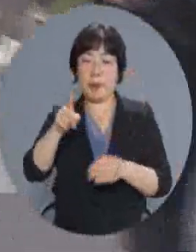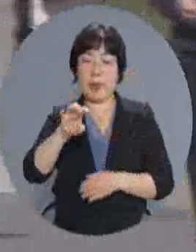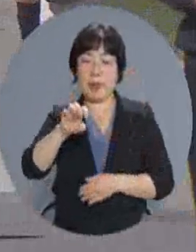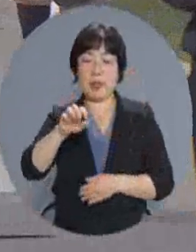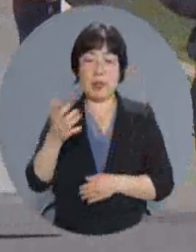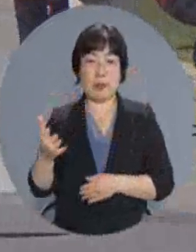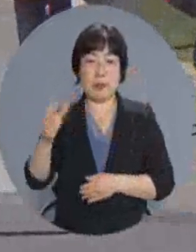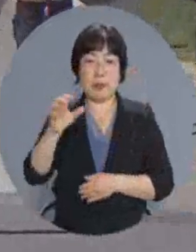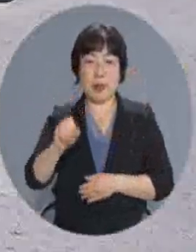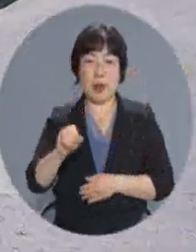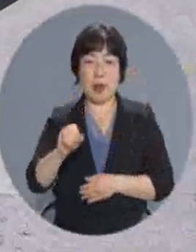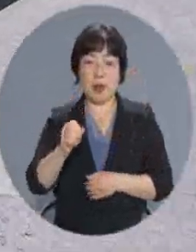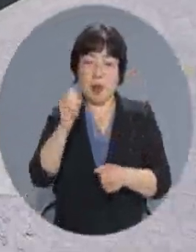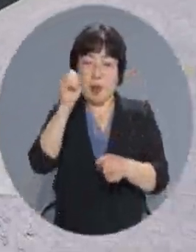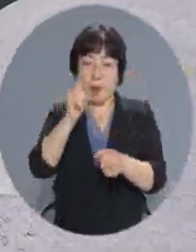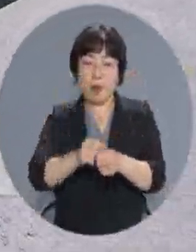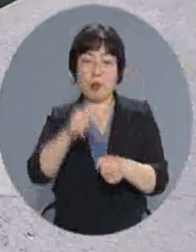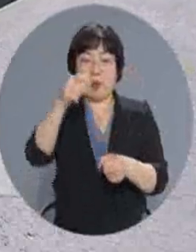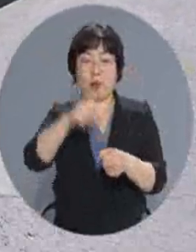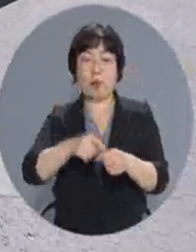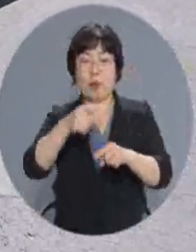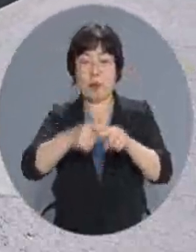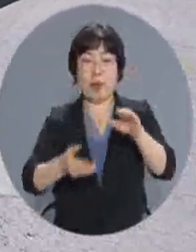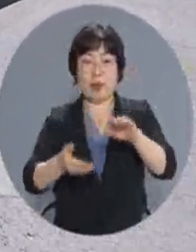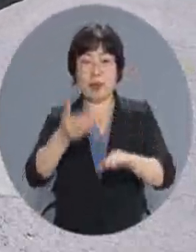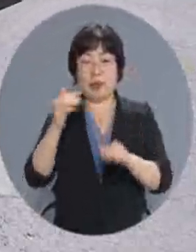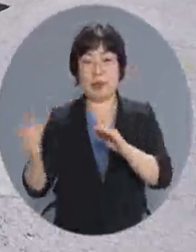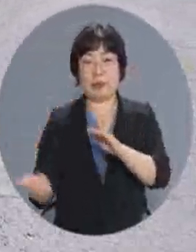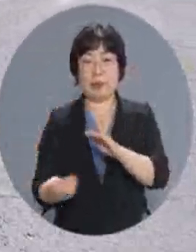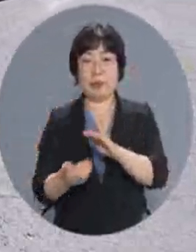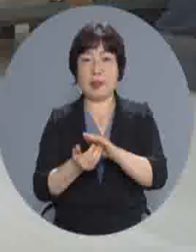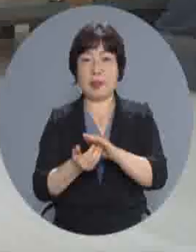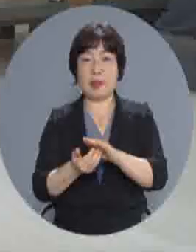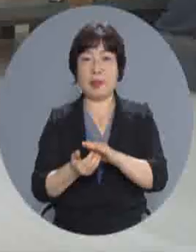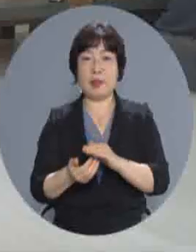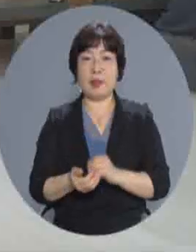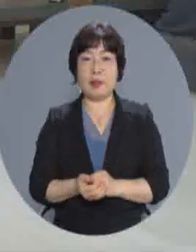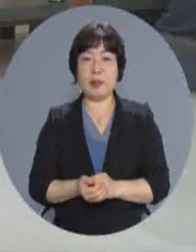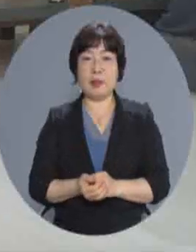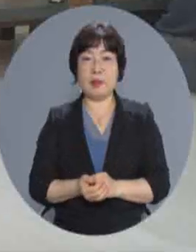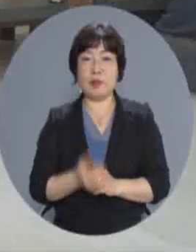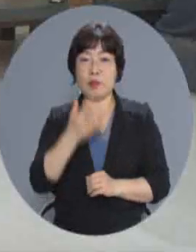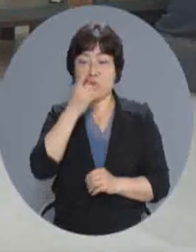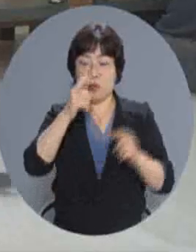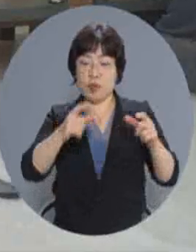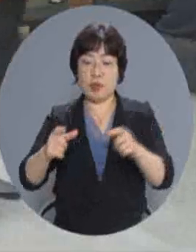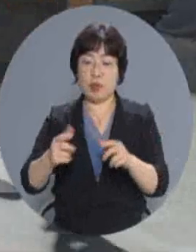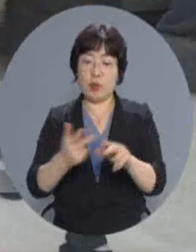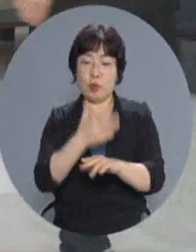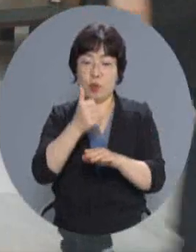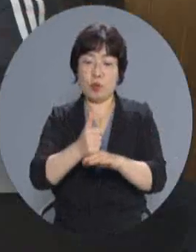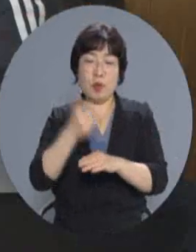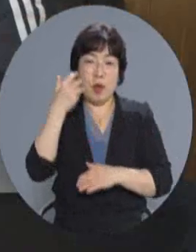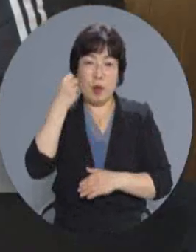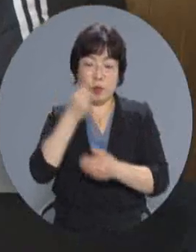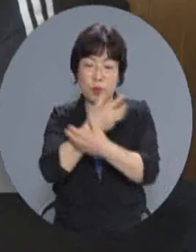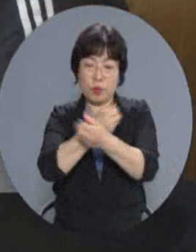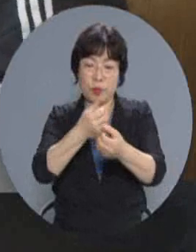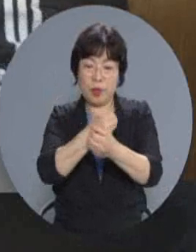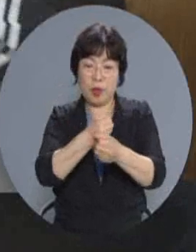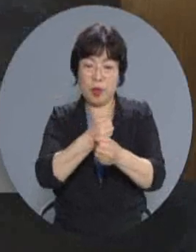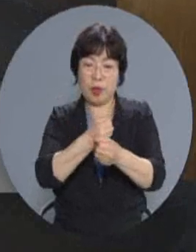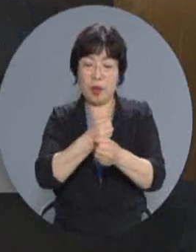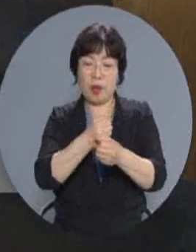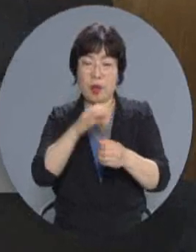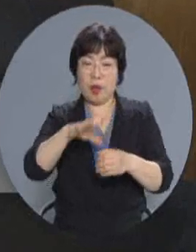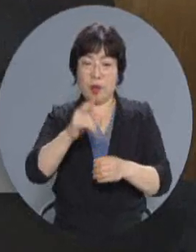140억 원으로 이미 목표 수익의 절반 이상을 달성했습니다. 또 순천 지역 주말 숙박률도 올 초보다